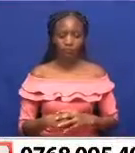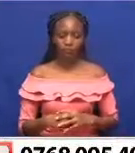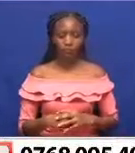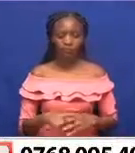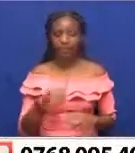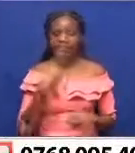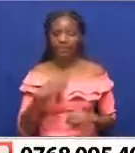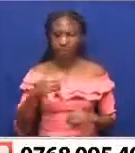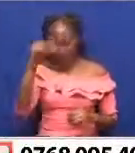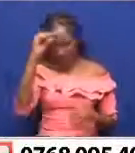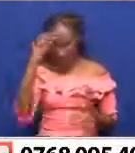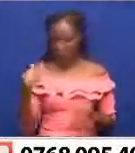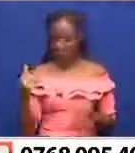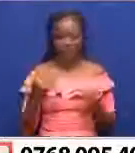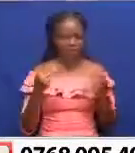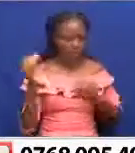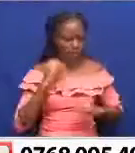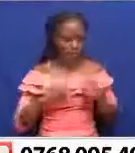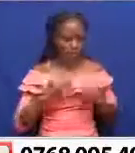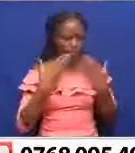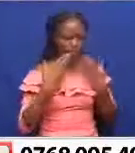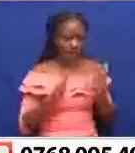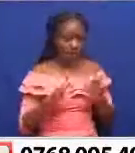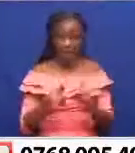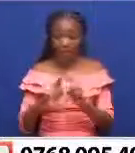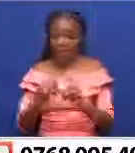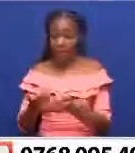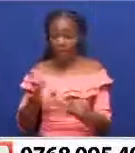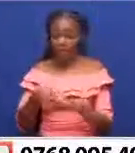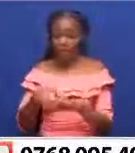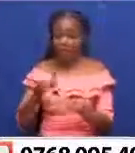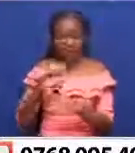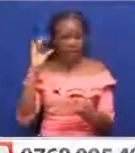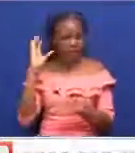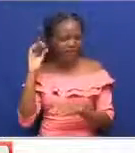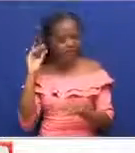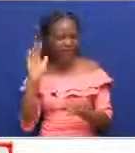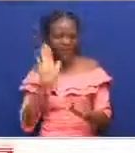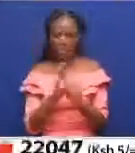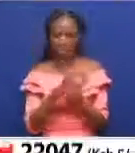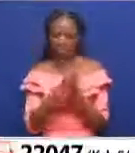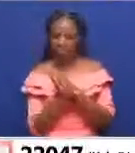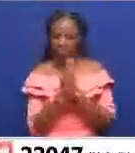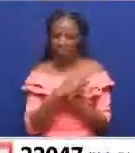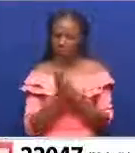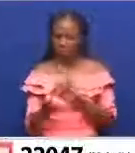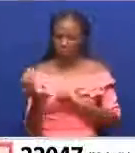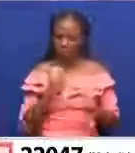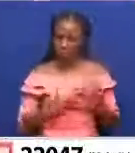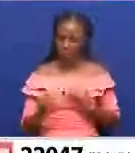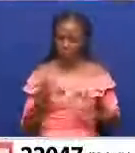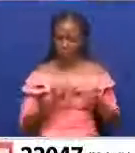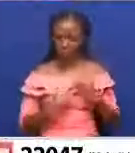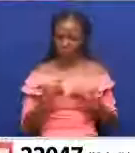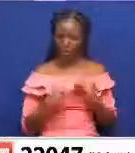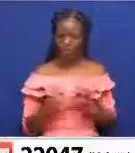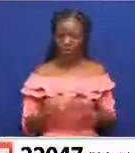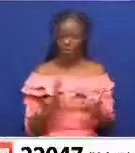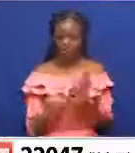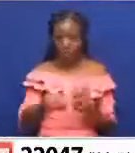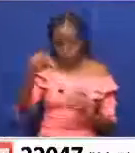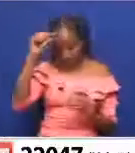Haya yanajiri wakati ambao kuna madai mengi ya ufisadi yanaoandama magavana.